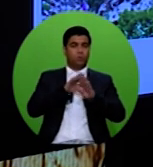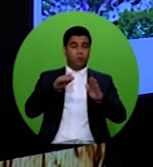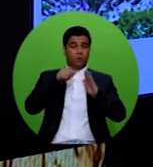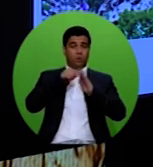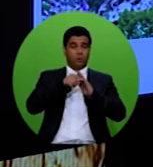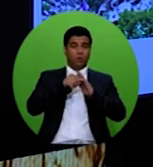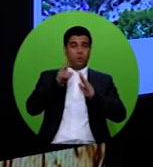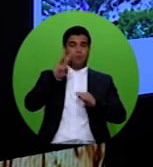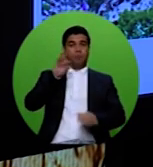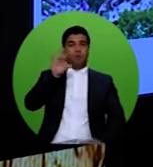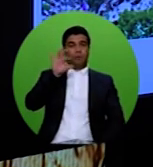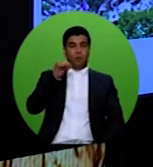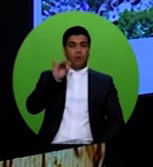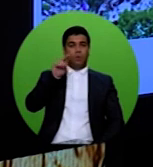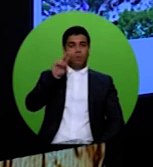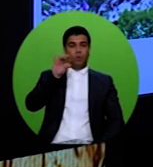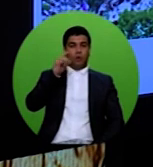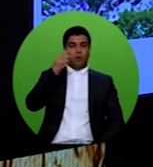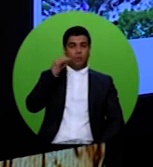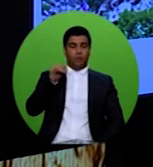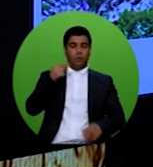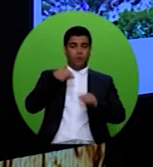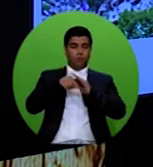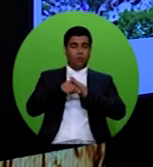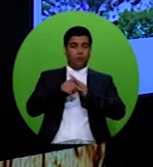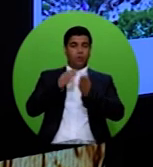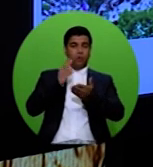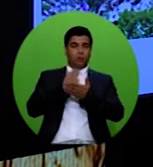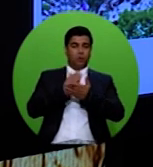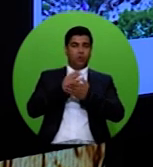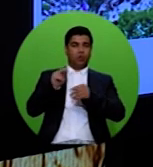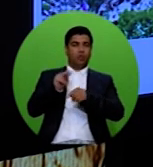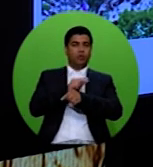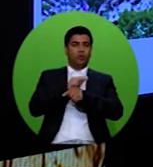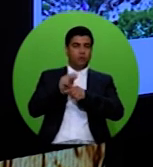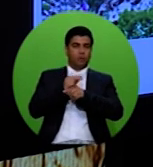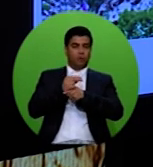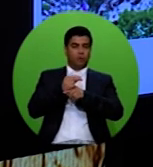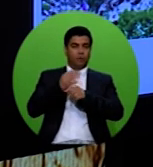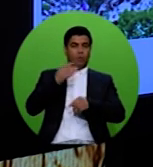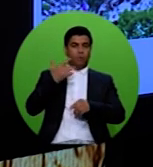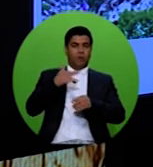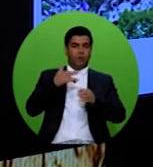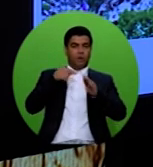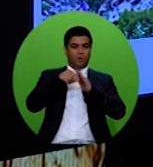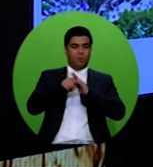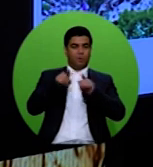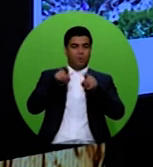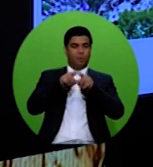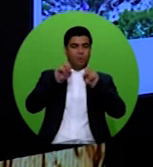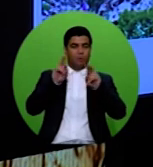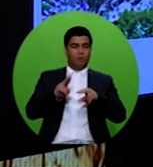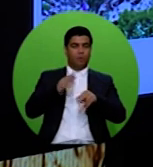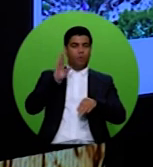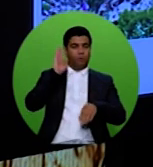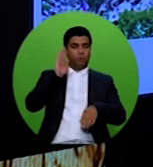вот в меловых и палеогеновых отложениях обнаружены целебные минеральные терминальные воды. Ребят,